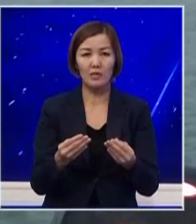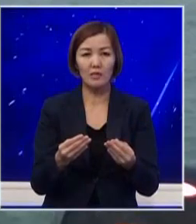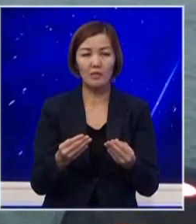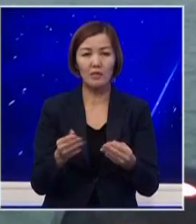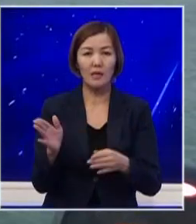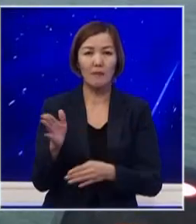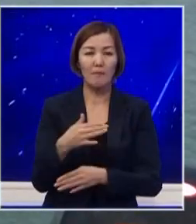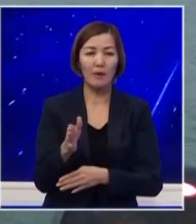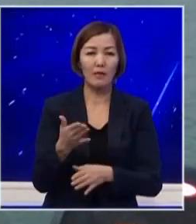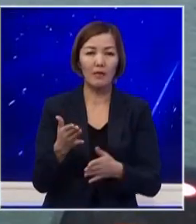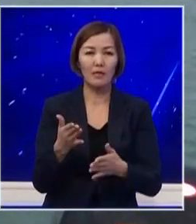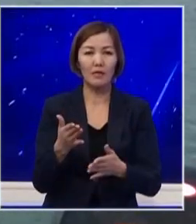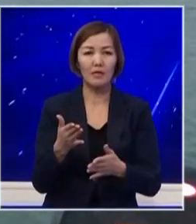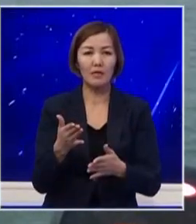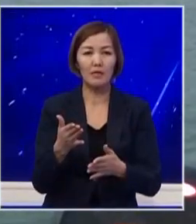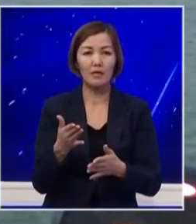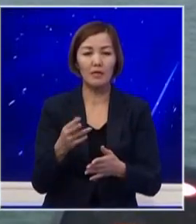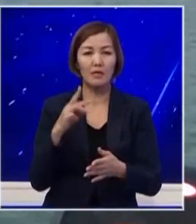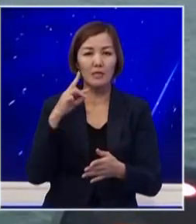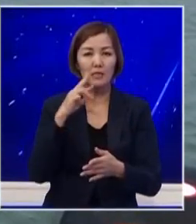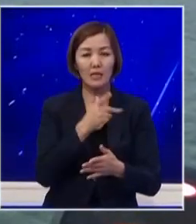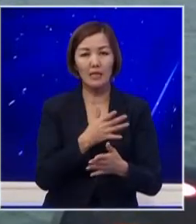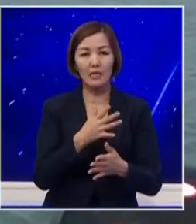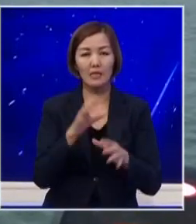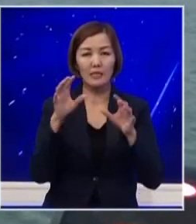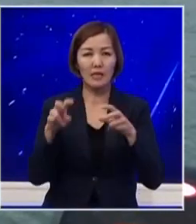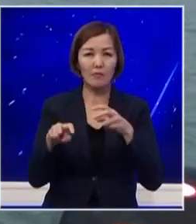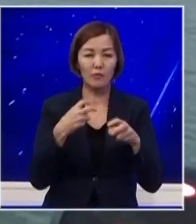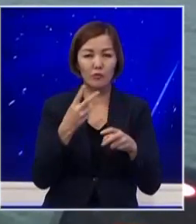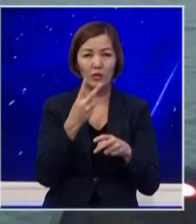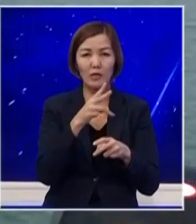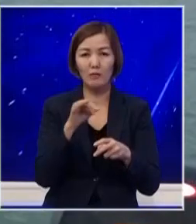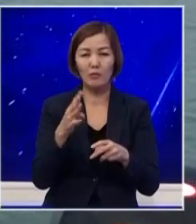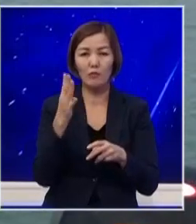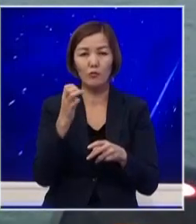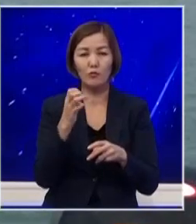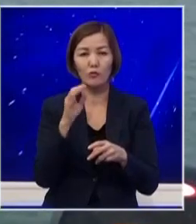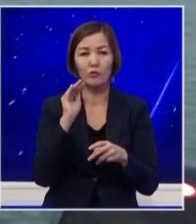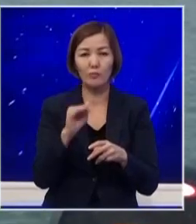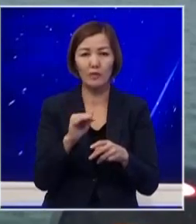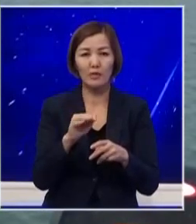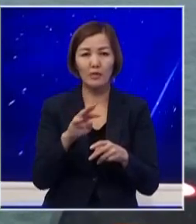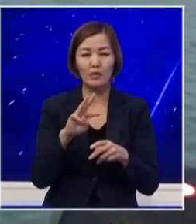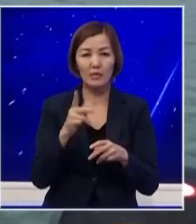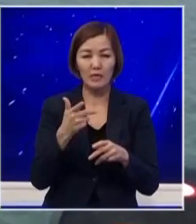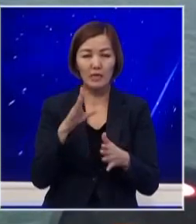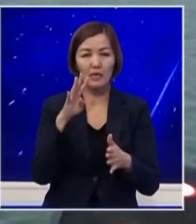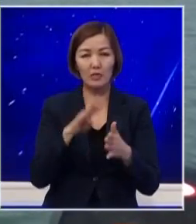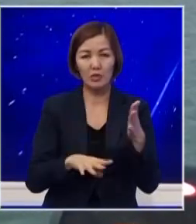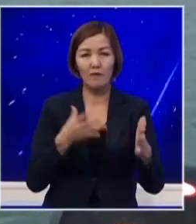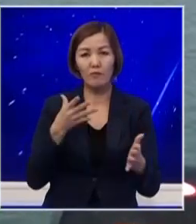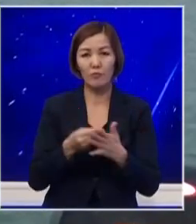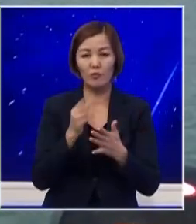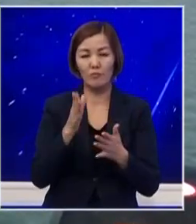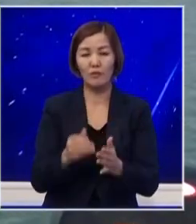балық ресурстарына залал келтірген үшін заң бұзушыларға 2 миллион 400 сомасына жуық талап